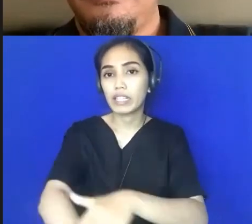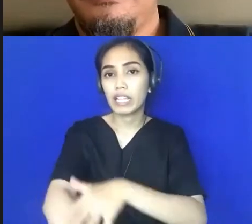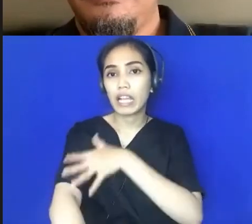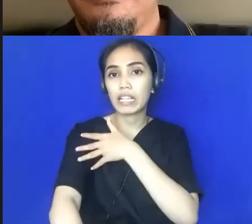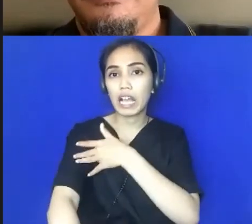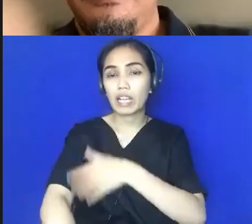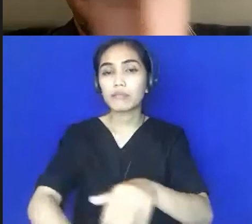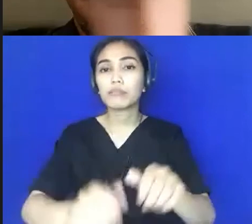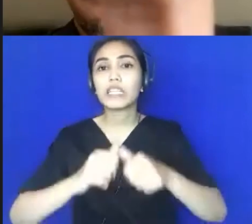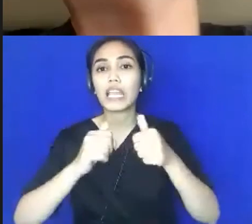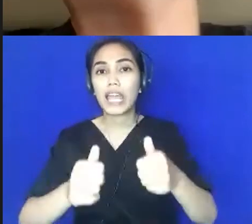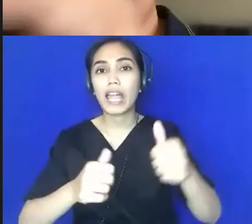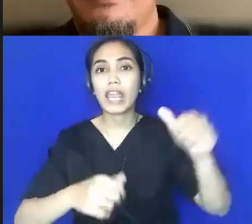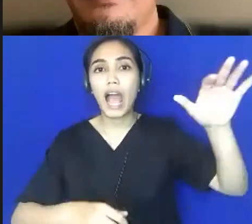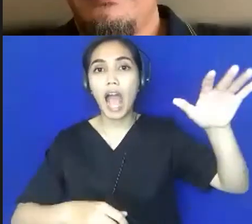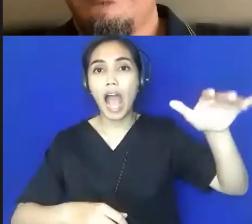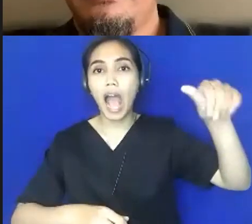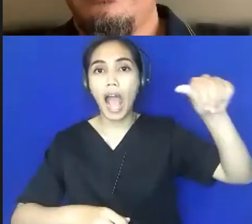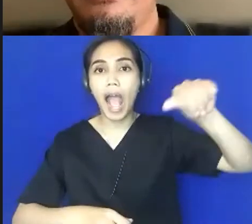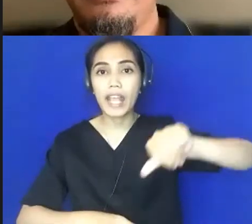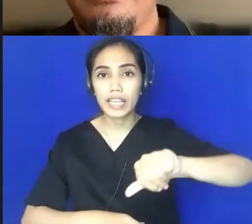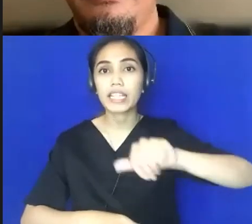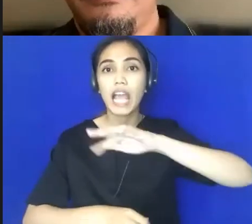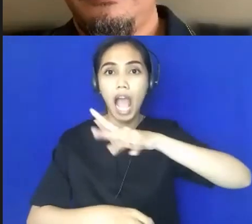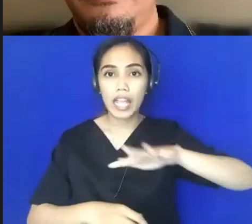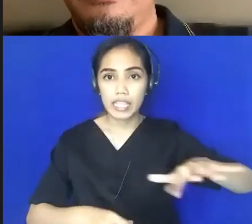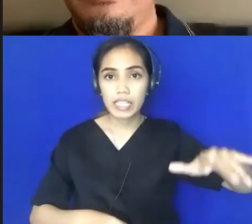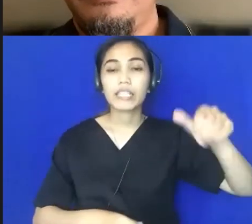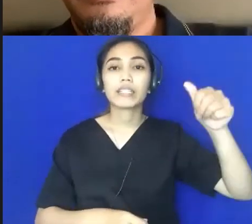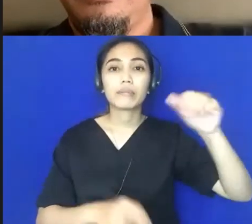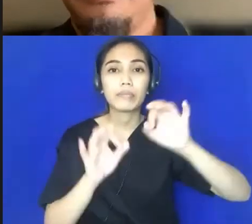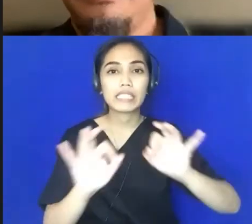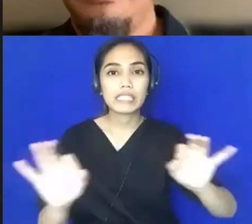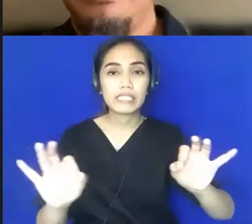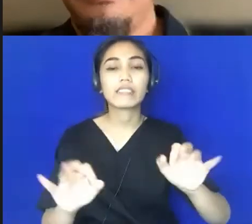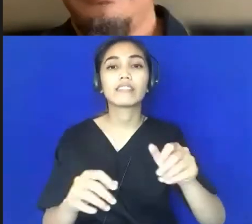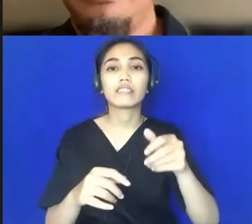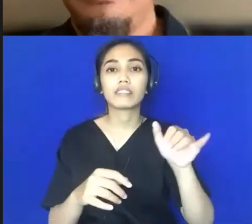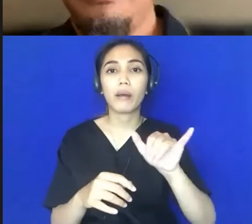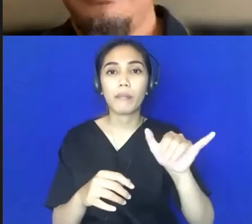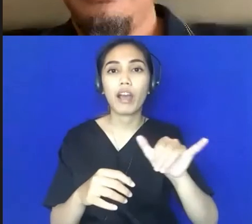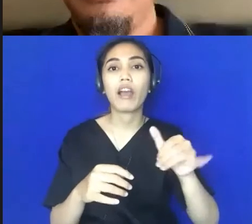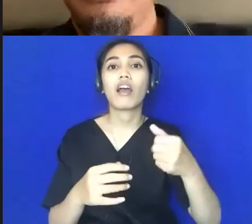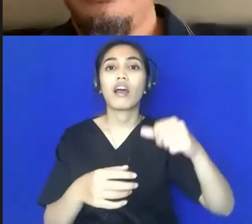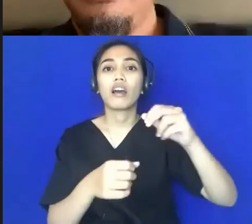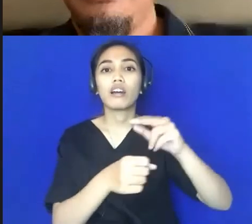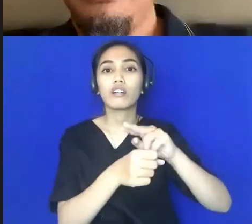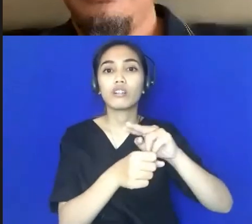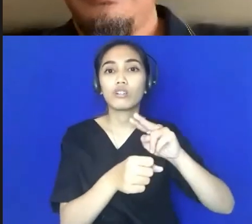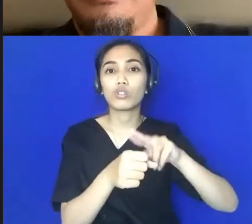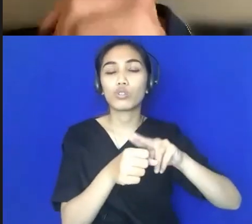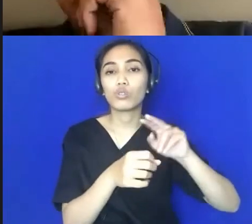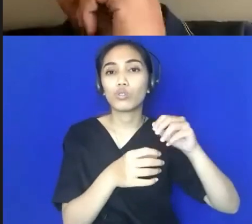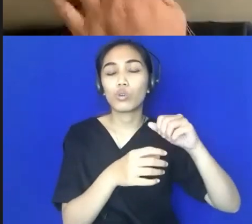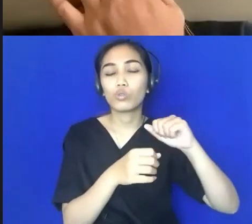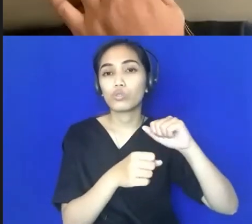keluarga, apakah memang sampai tidak kepada sasaran kita. Nah, oleh karena itu tadi monitoring evaluasi di level lapangan ini sangat-sangat penting. Jadi